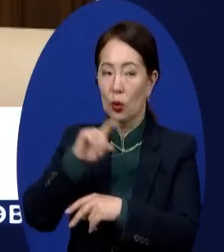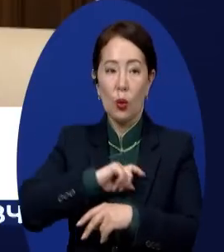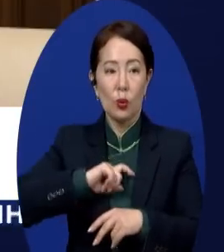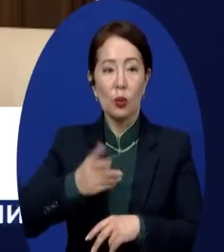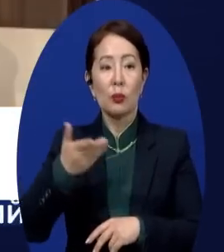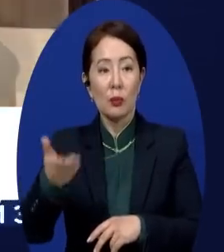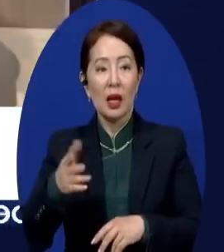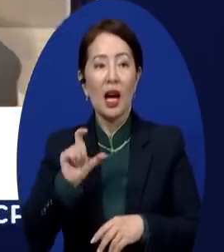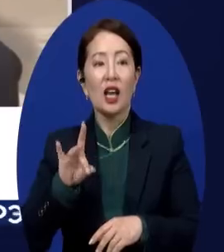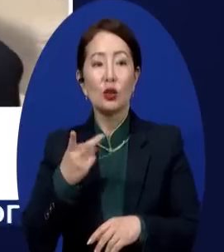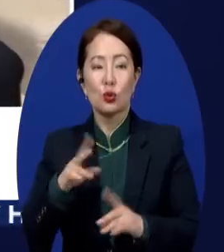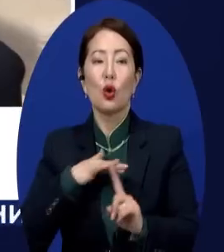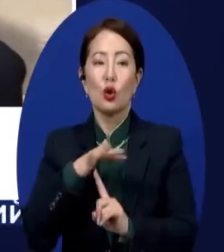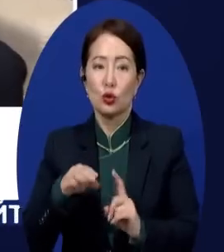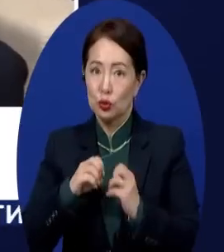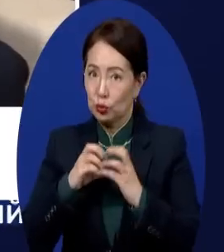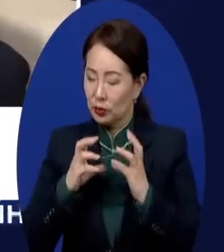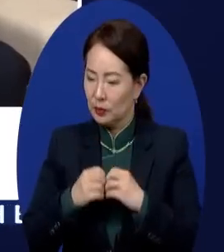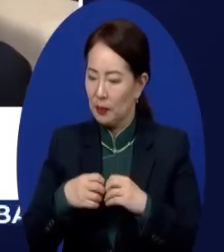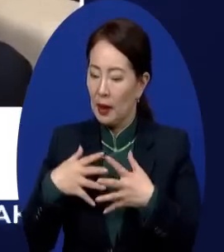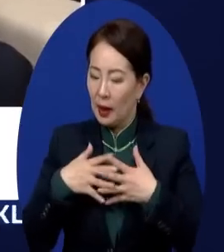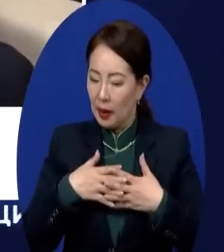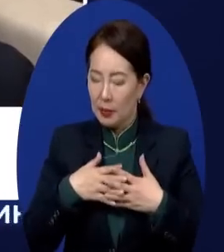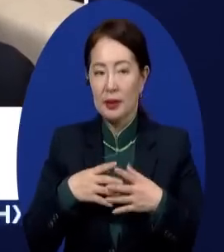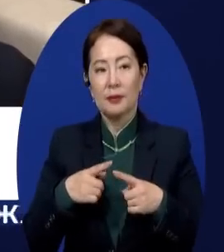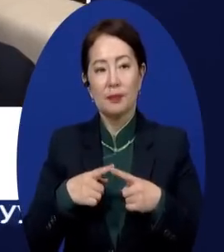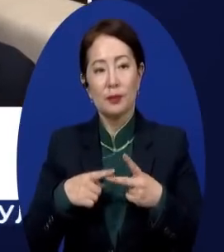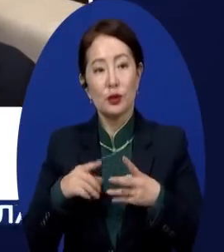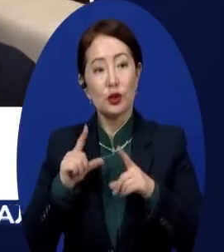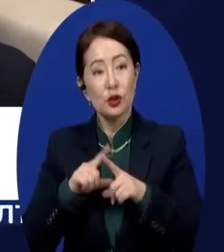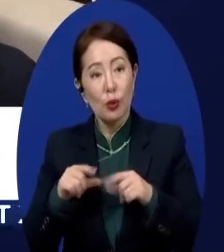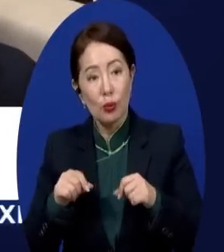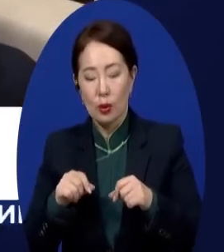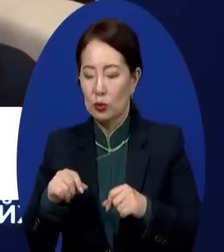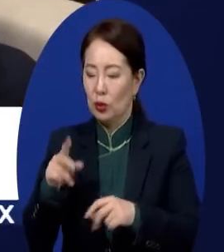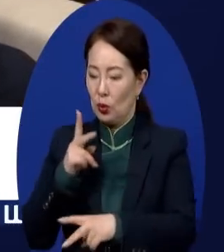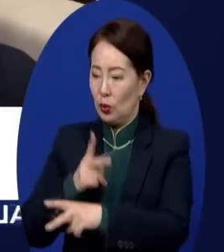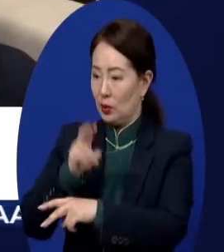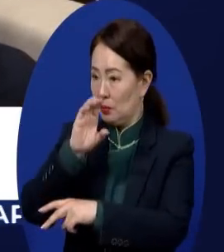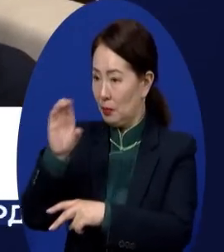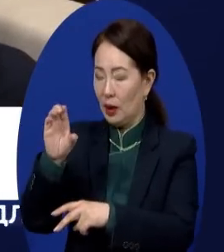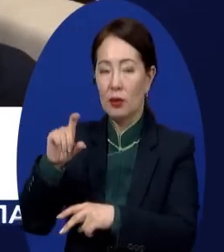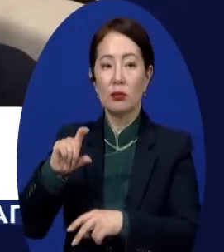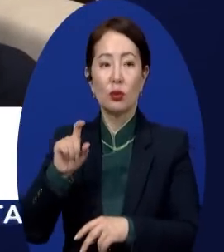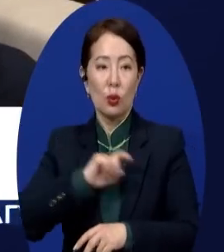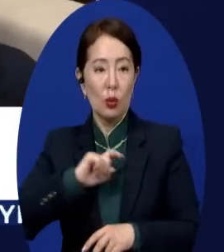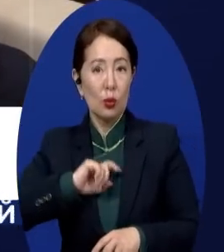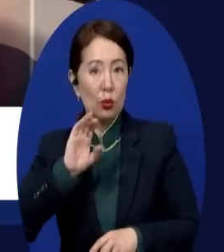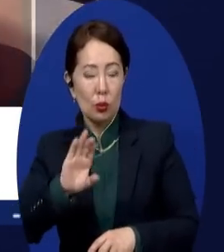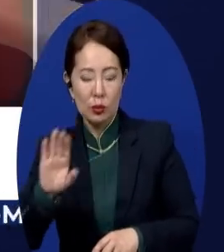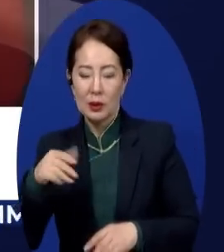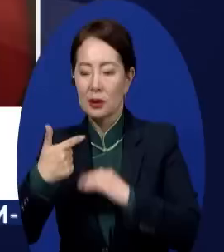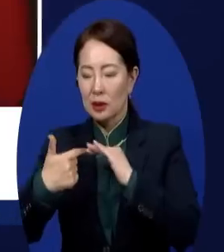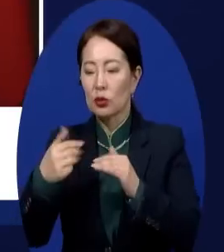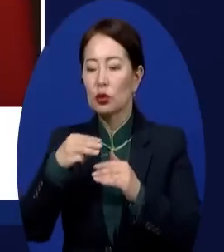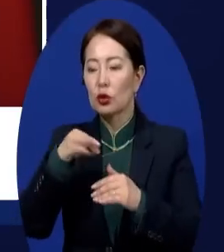олгох эрхцүүн орчин бүрдэх юм. Америк нэгдсэн улс болоод Японд хуулийн этгээдээс гадна эрх бүхий хувь хүн татварын тооцоол хийж татварын